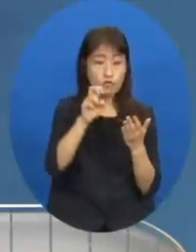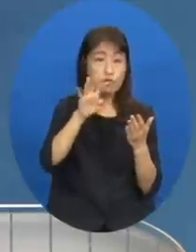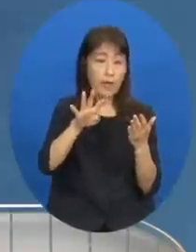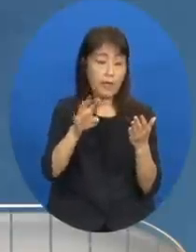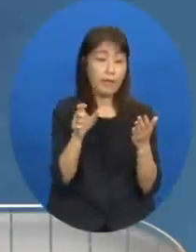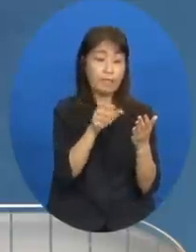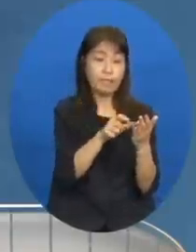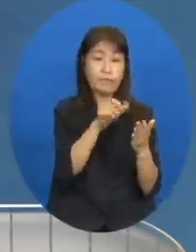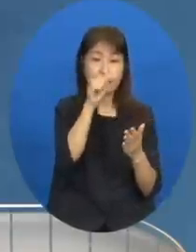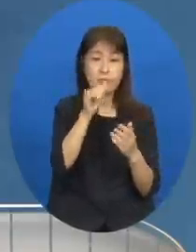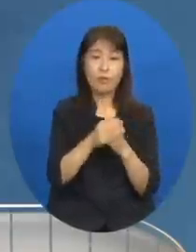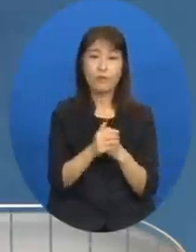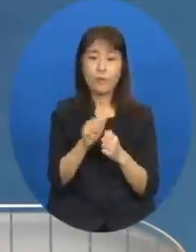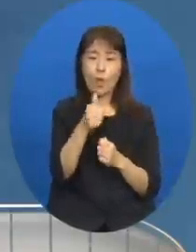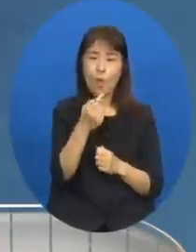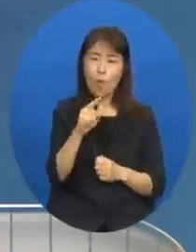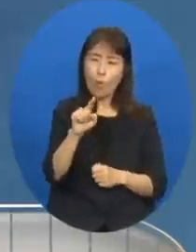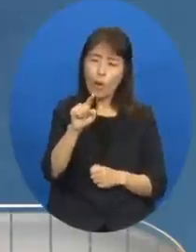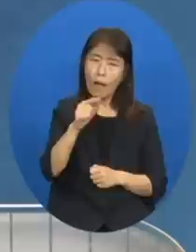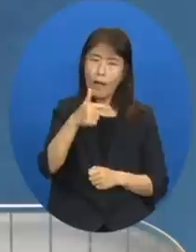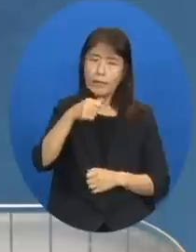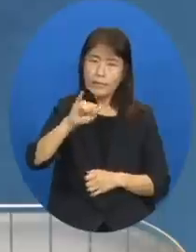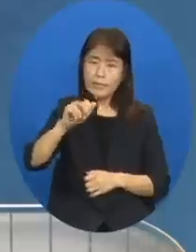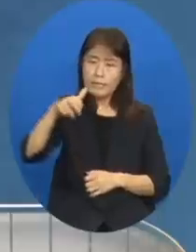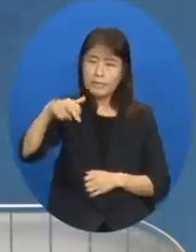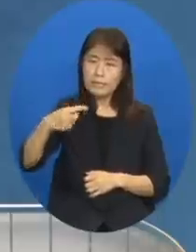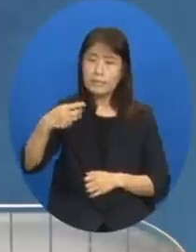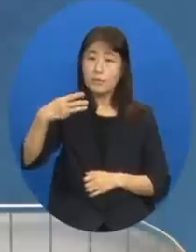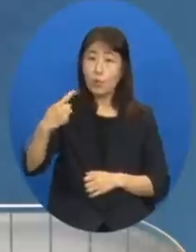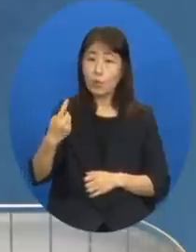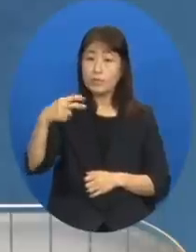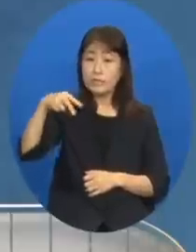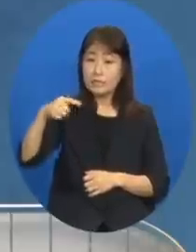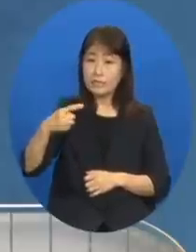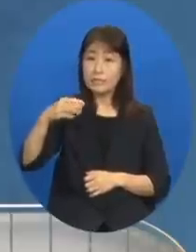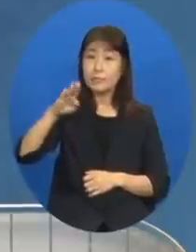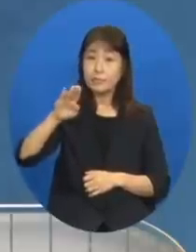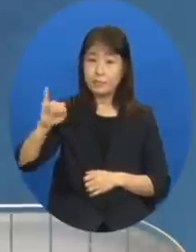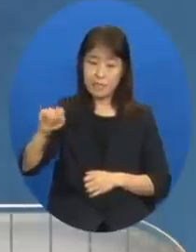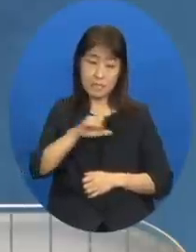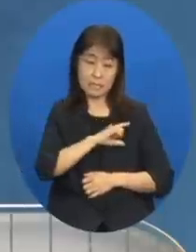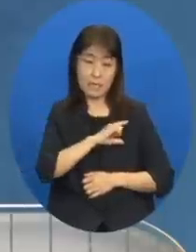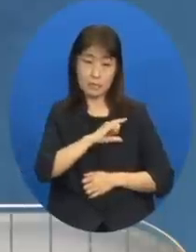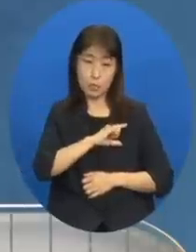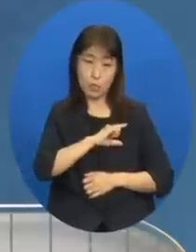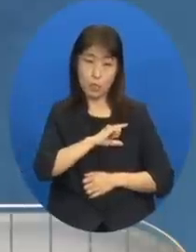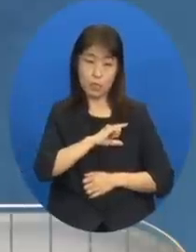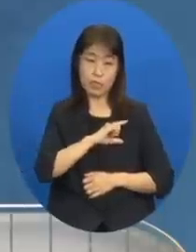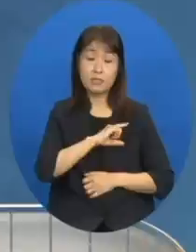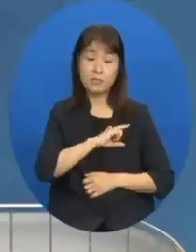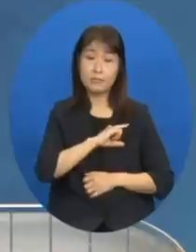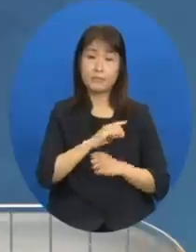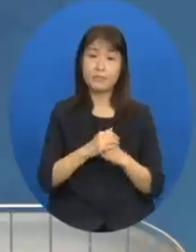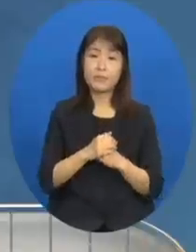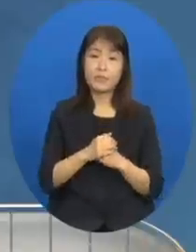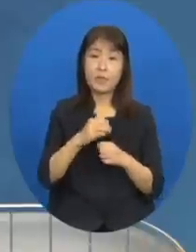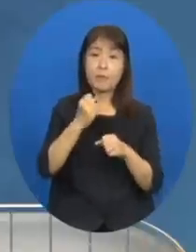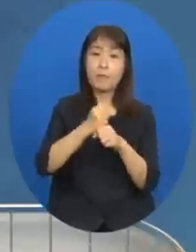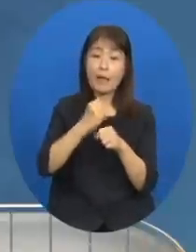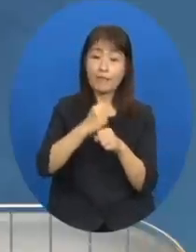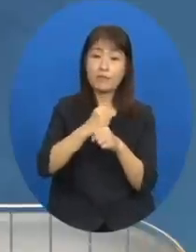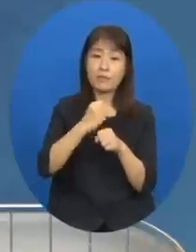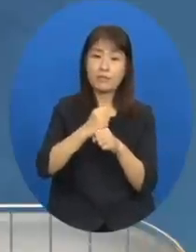찬송집은 환히 크로스비의 찬송가 너무 많기 때문에 그래서 문제가 생길까 봐 일부는